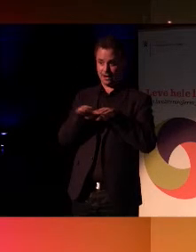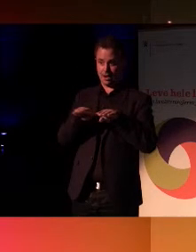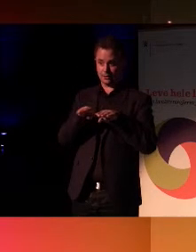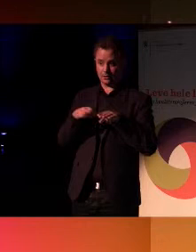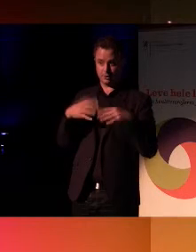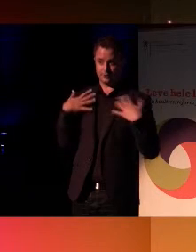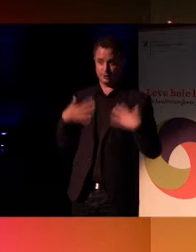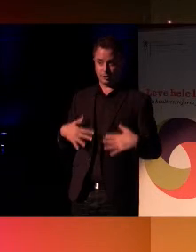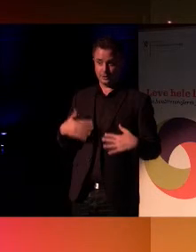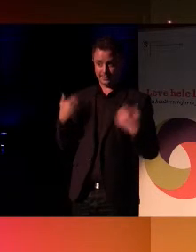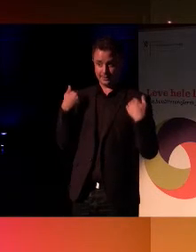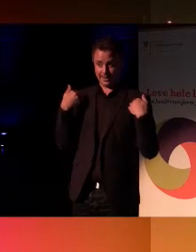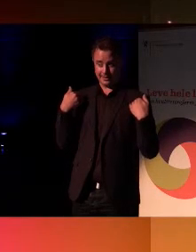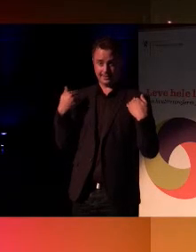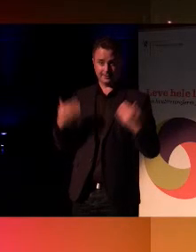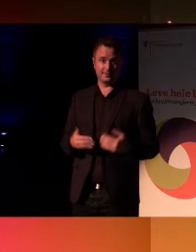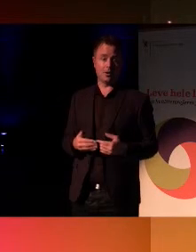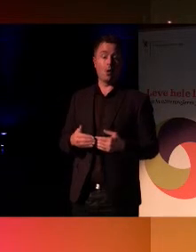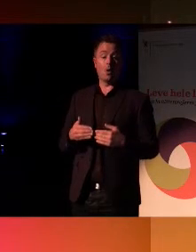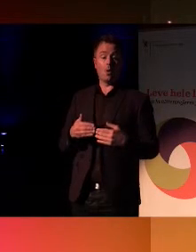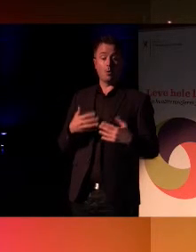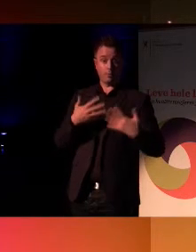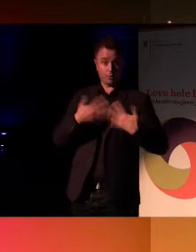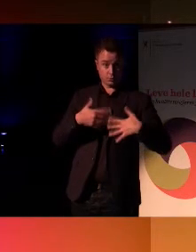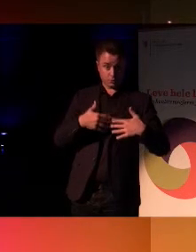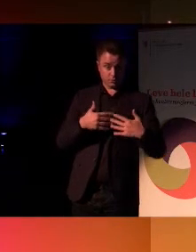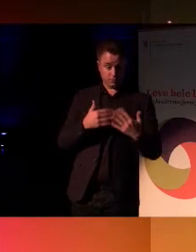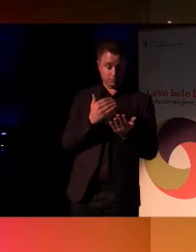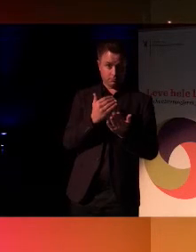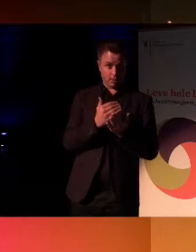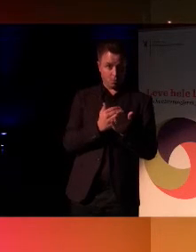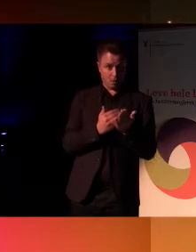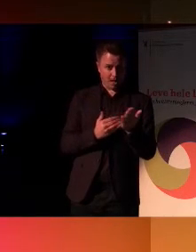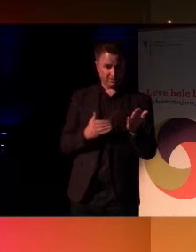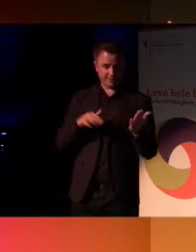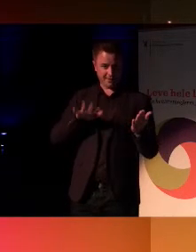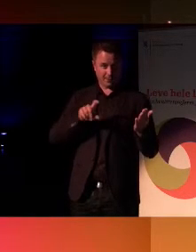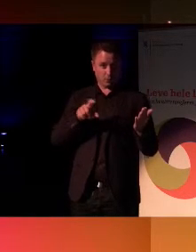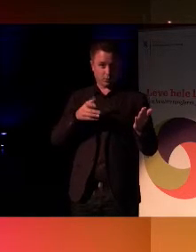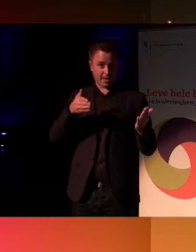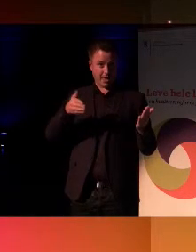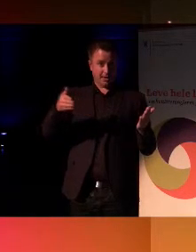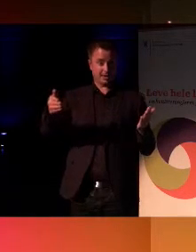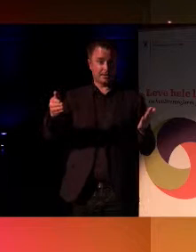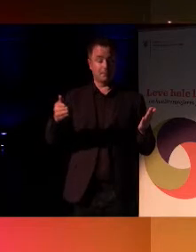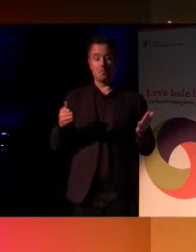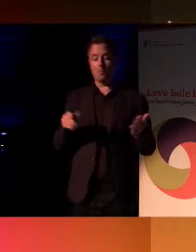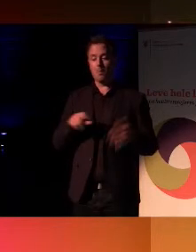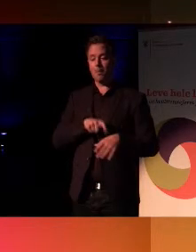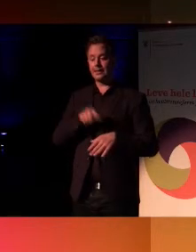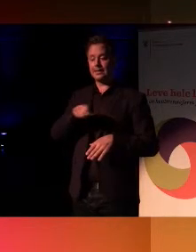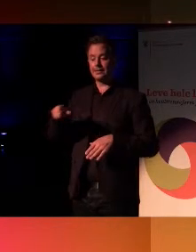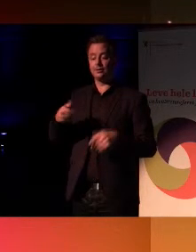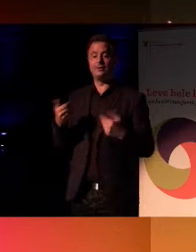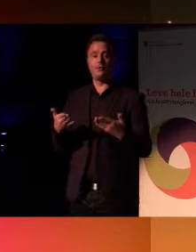faktisk progresjonsmanualen for de 15 ukene. Men det er ikke sånn det blir presentert for pasientene. De får et